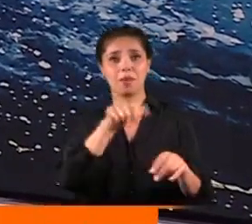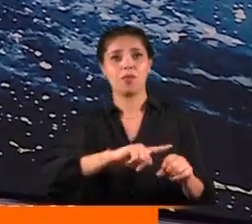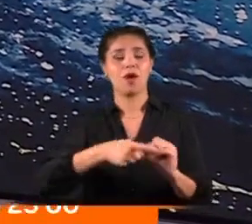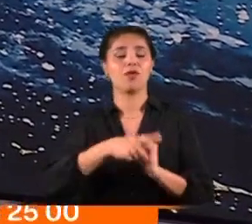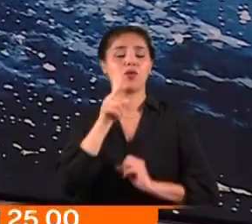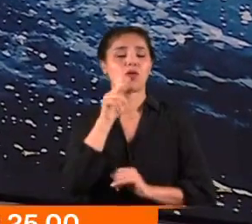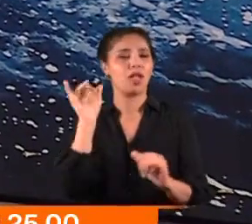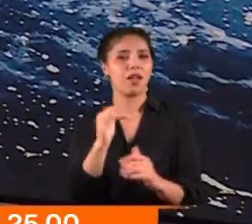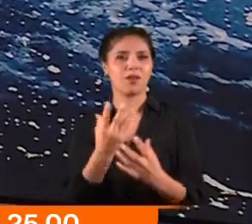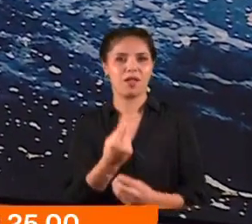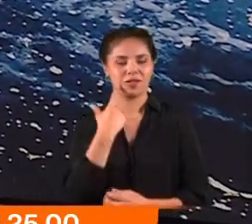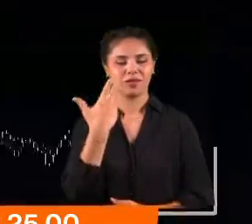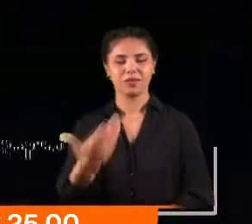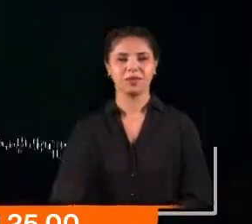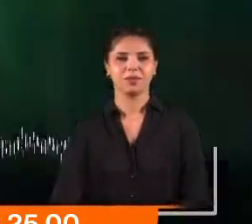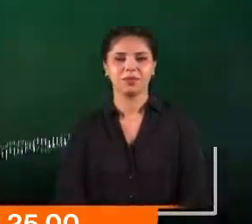da yaşanacak.